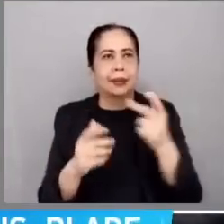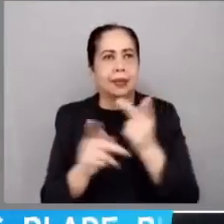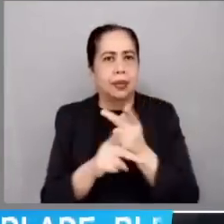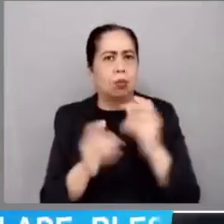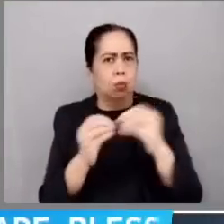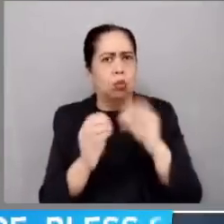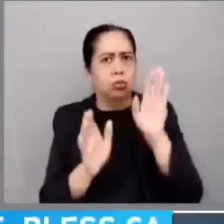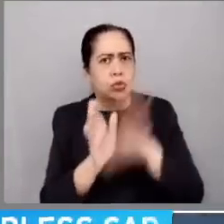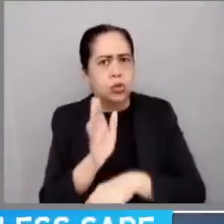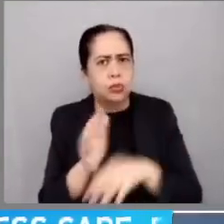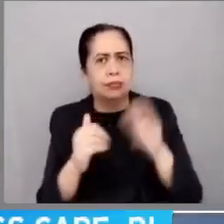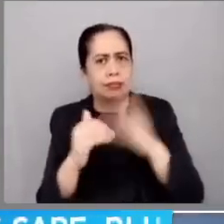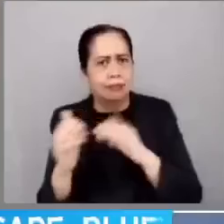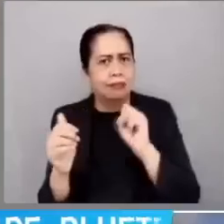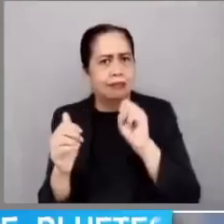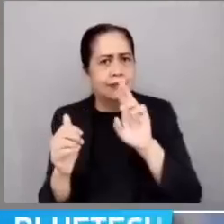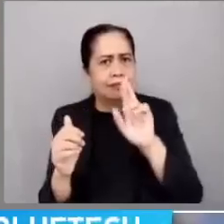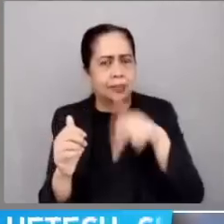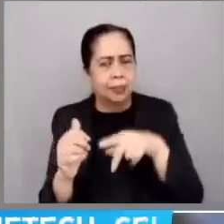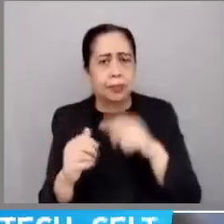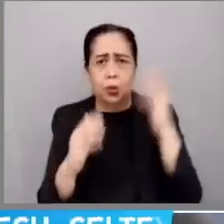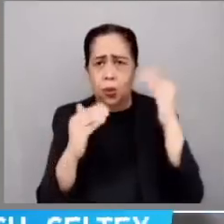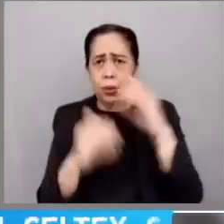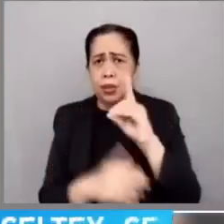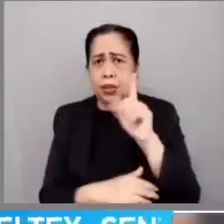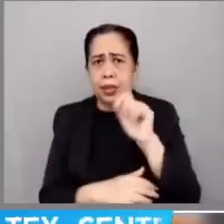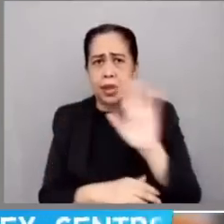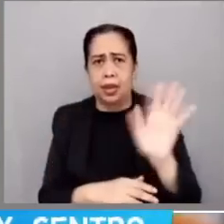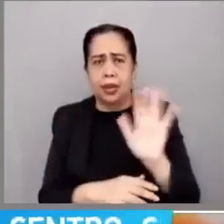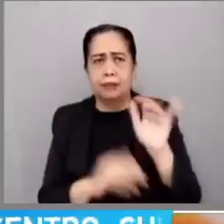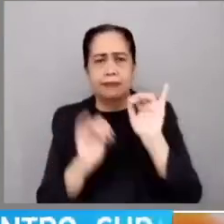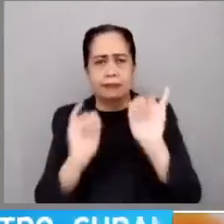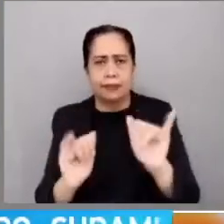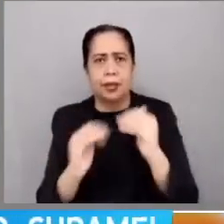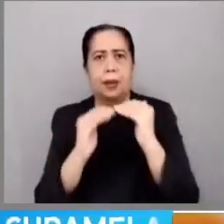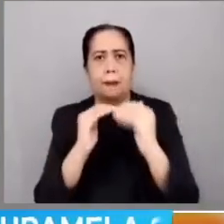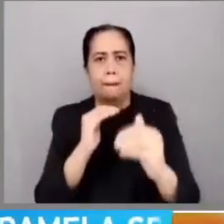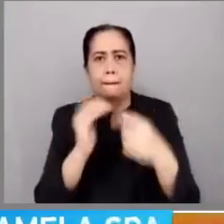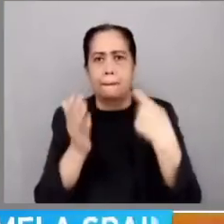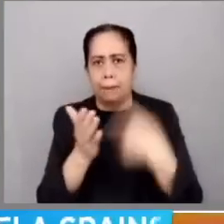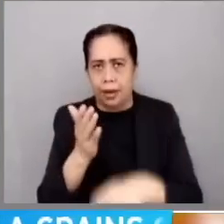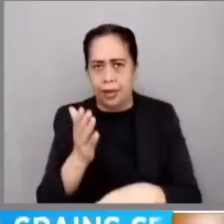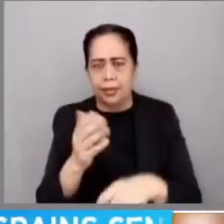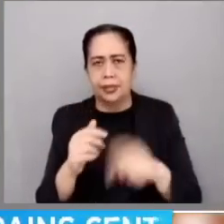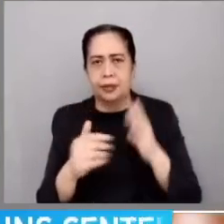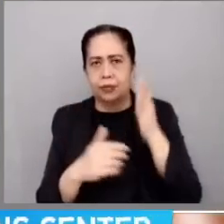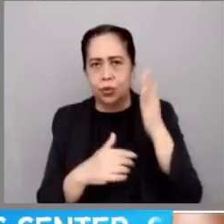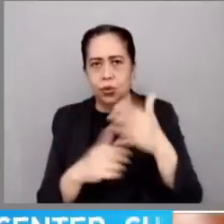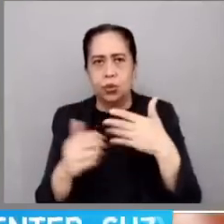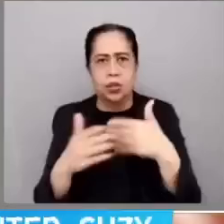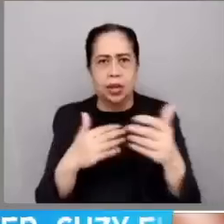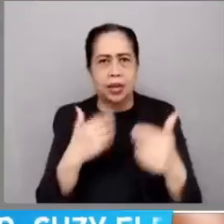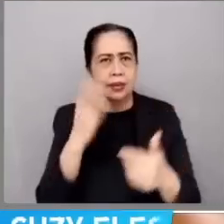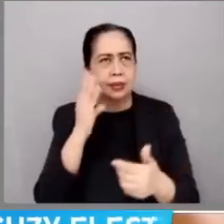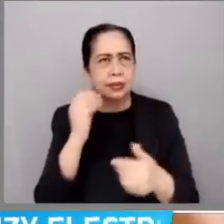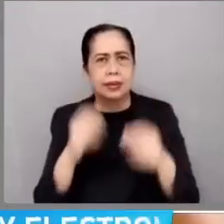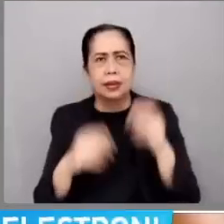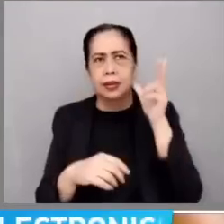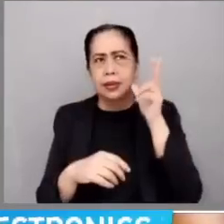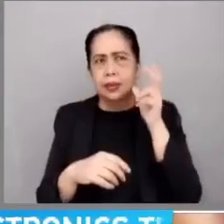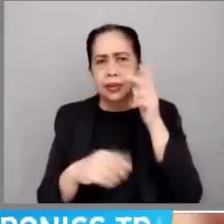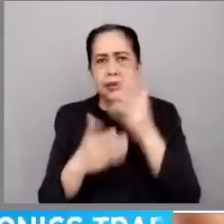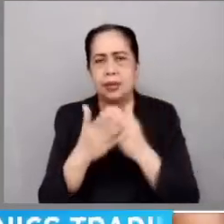sa SRP. Umaasa yung DTI na hindi mo nagagalaw yung presyo in the near future, kahit nakakarinig sila sa mga balita